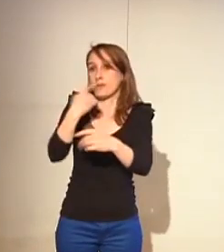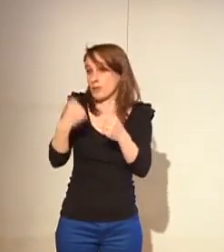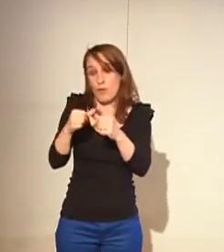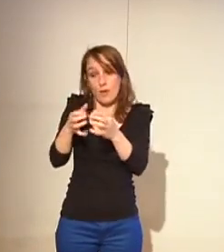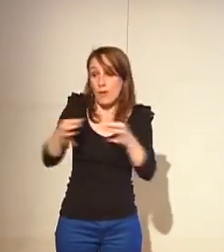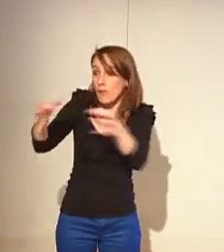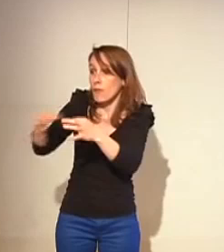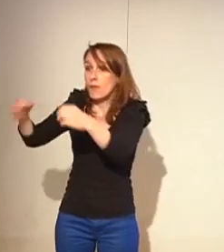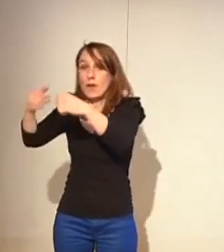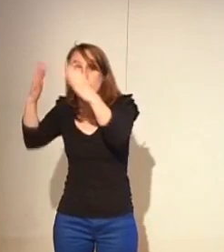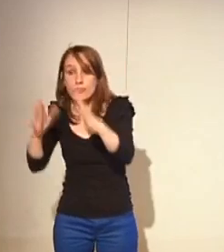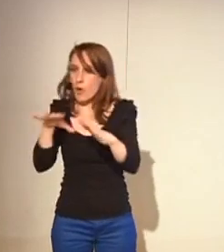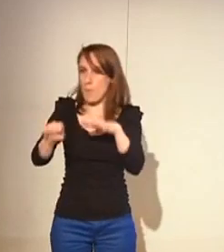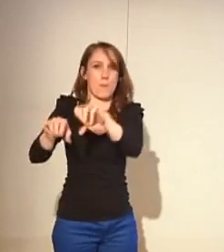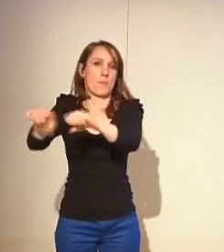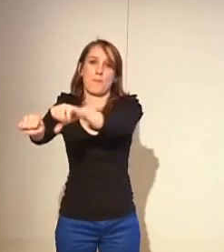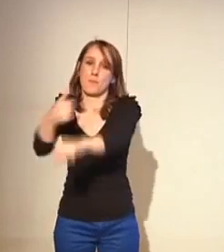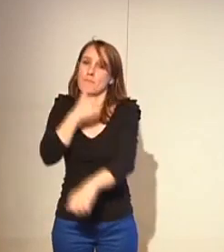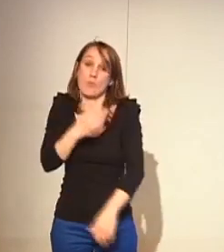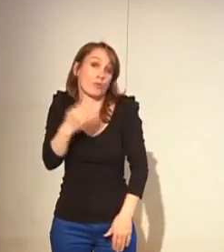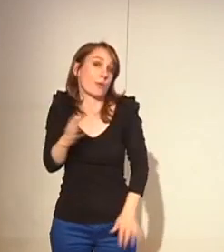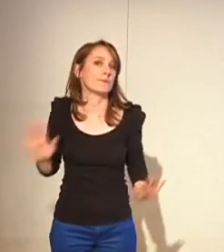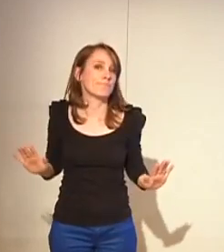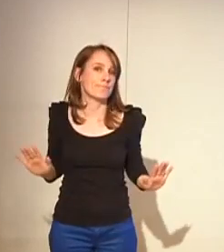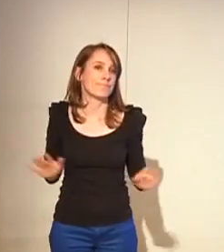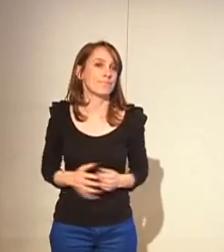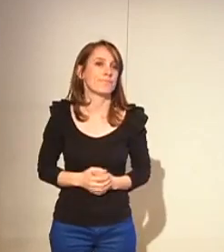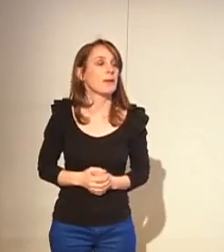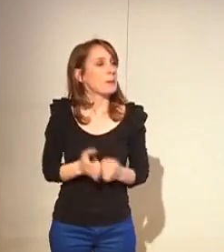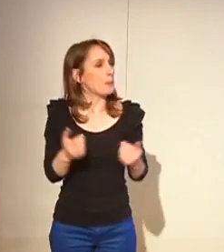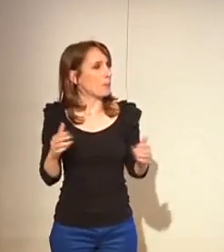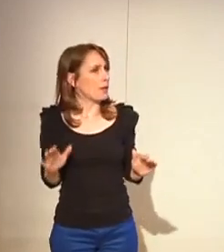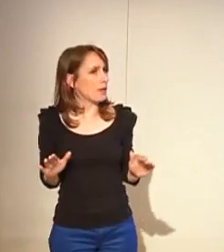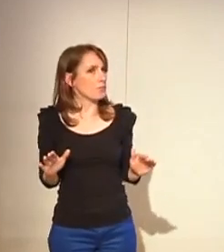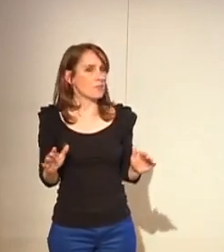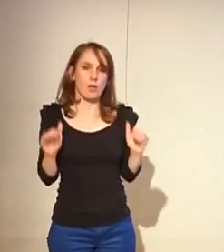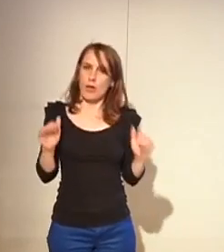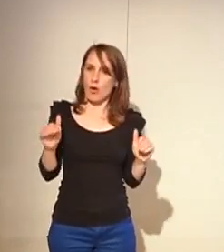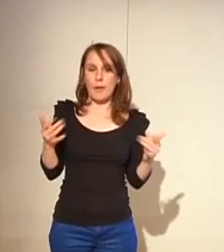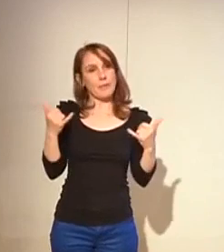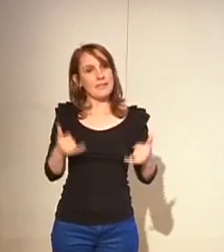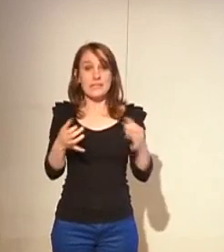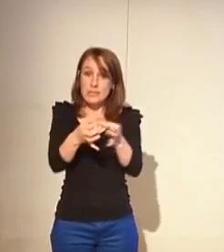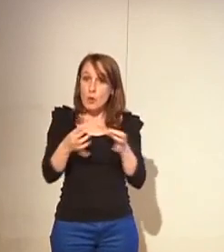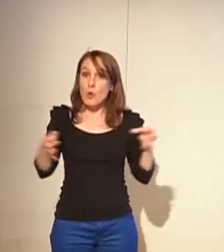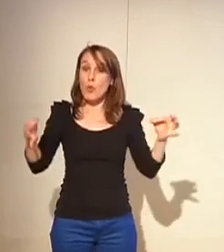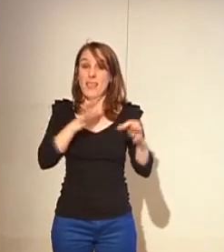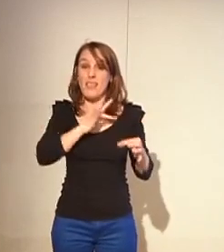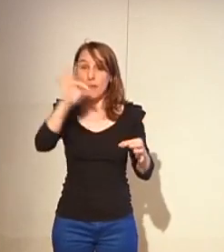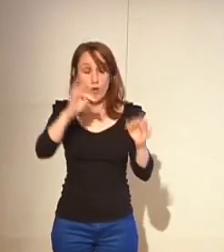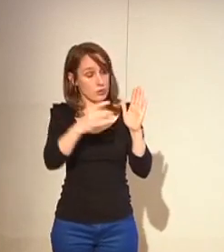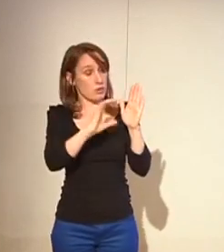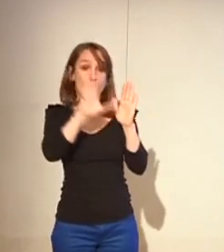préemption mais vous conviendrez en tous les cas dans un pays qui dans sa constitution reconna le droit